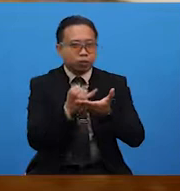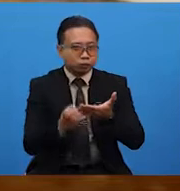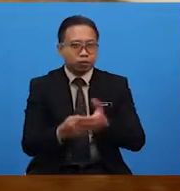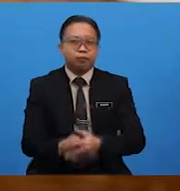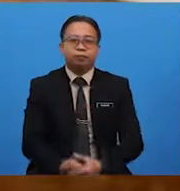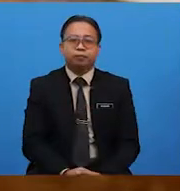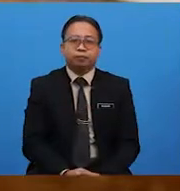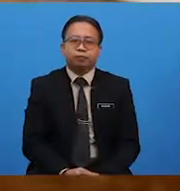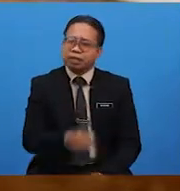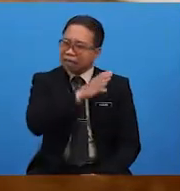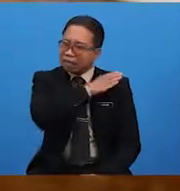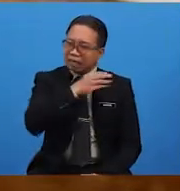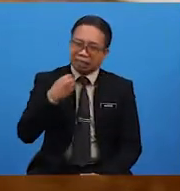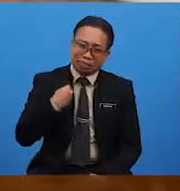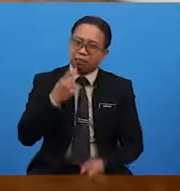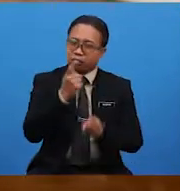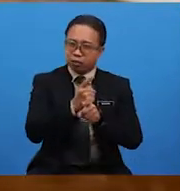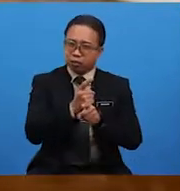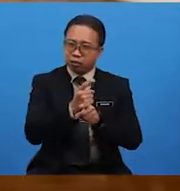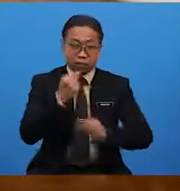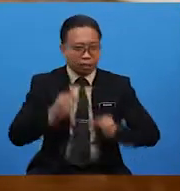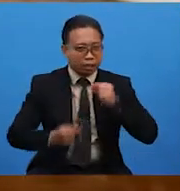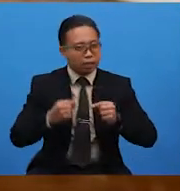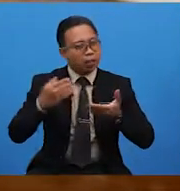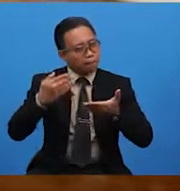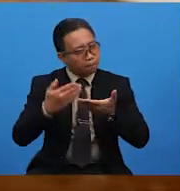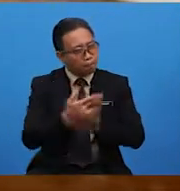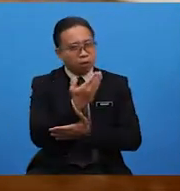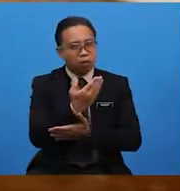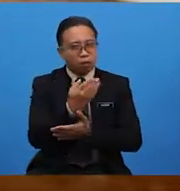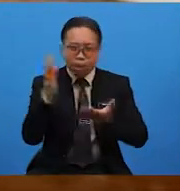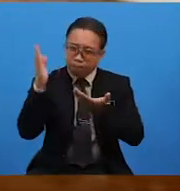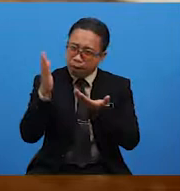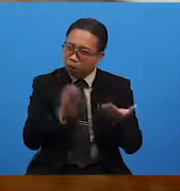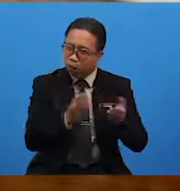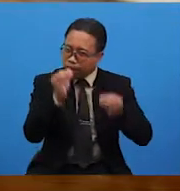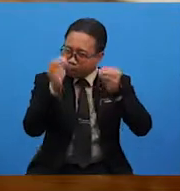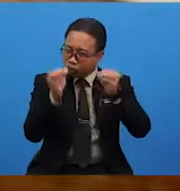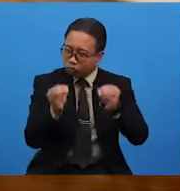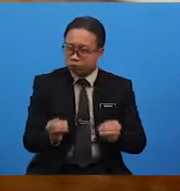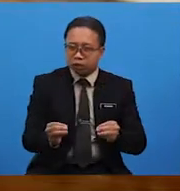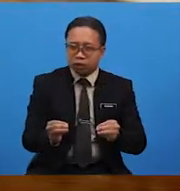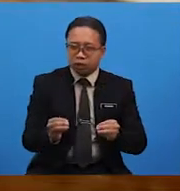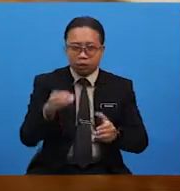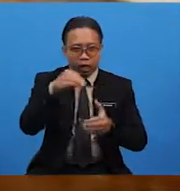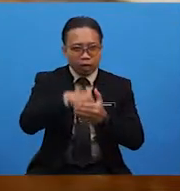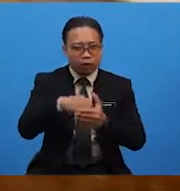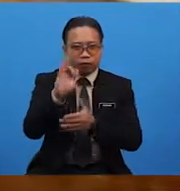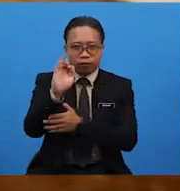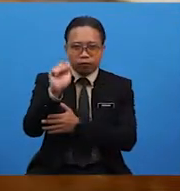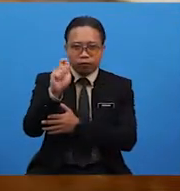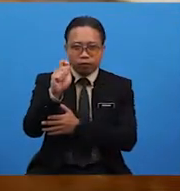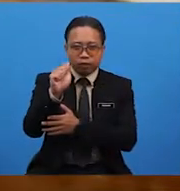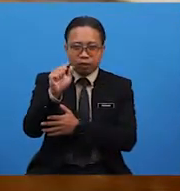mimpi itu dan semuanya diwarnai merupakan Kayaba yang seolah membawa manusia ataupun Odin kearah fantasi